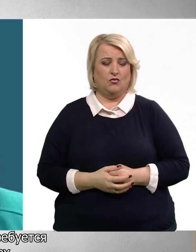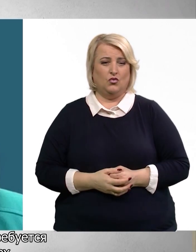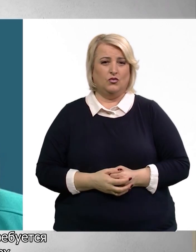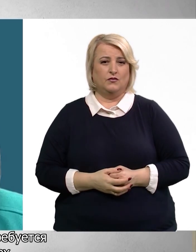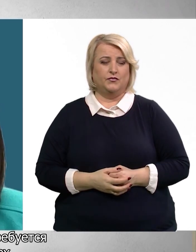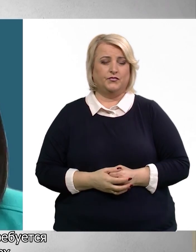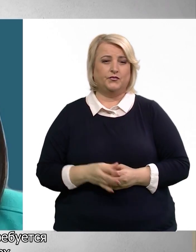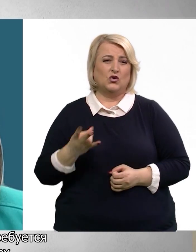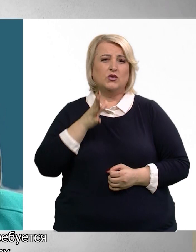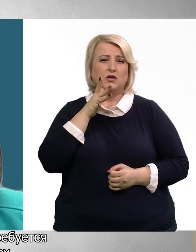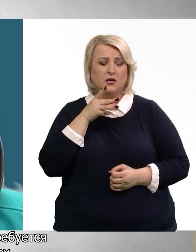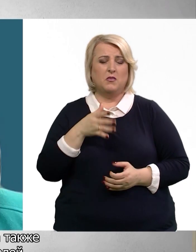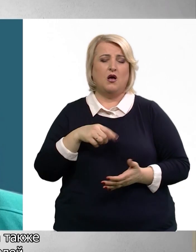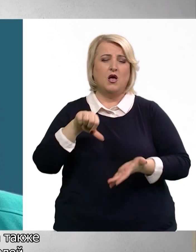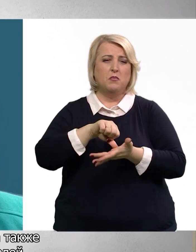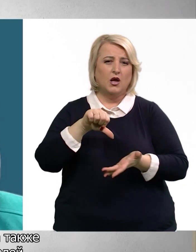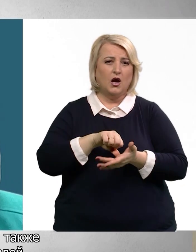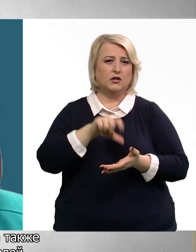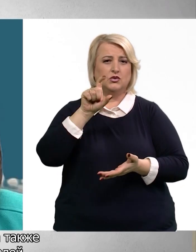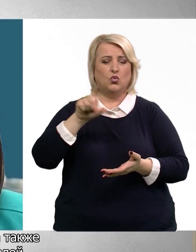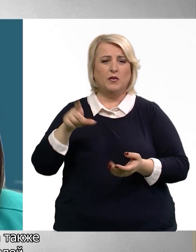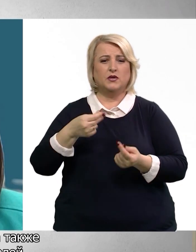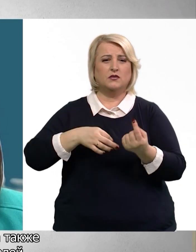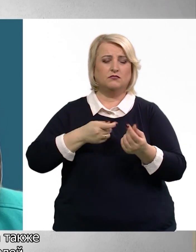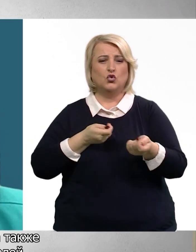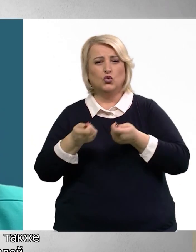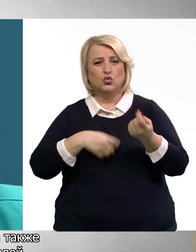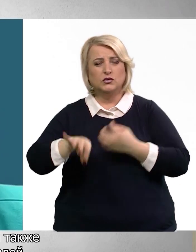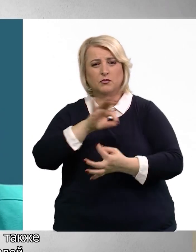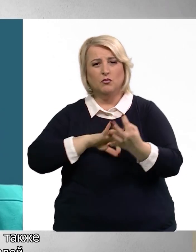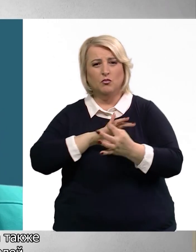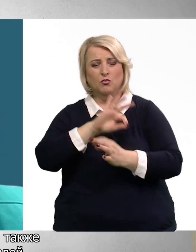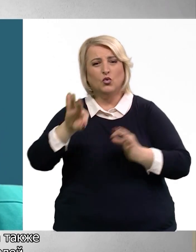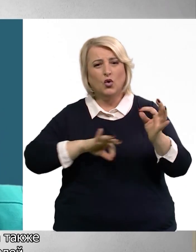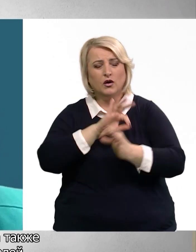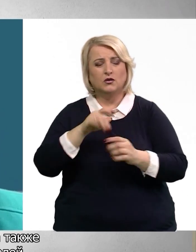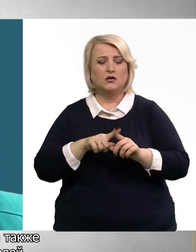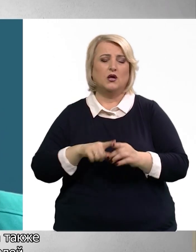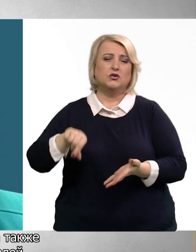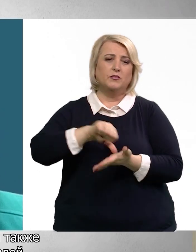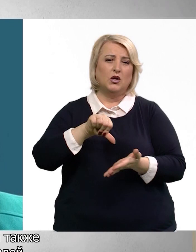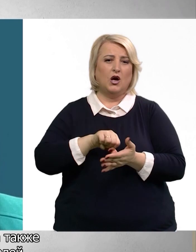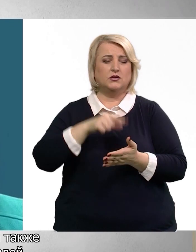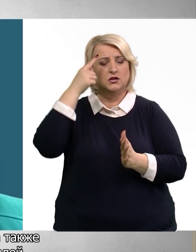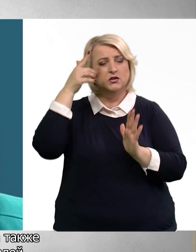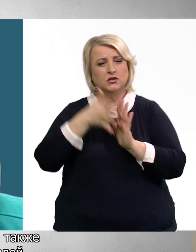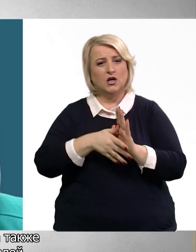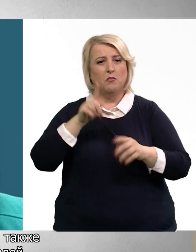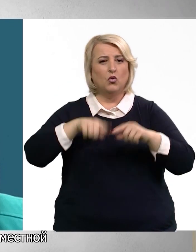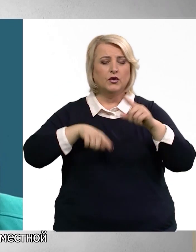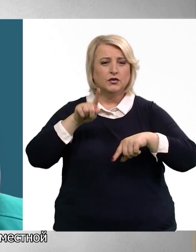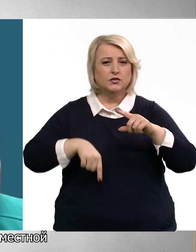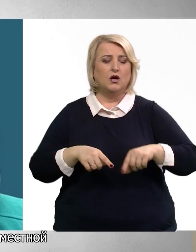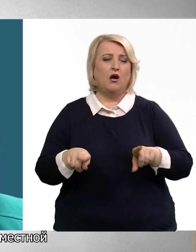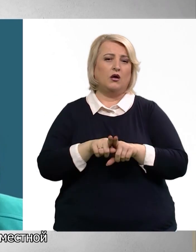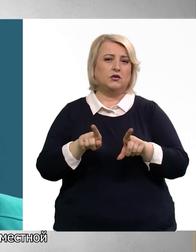că cere timp, implicația celor care conduc proiectul a voastră, dar și implicația și înțelegerea părinților